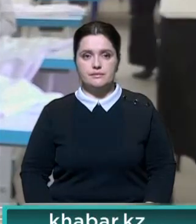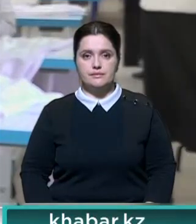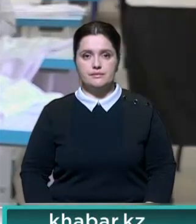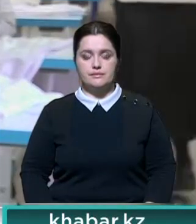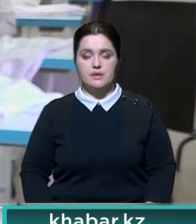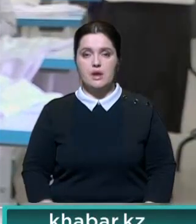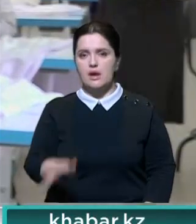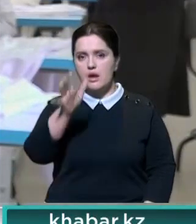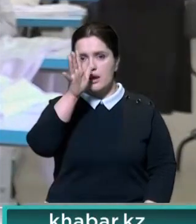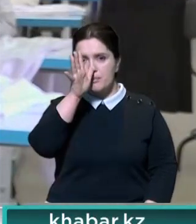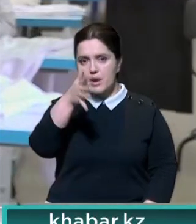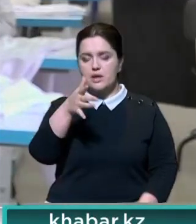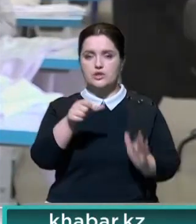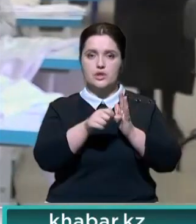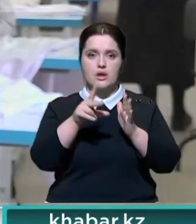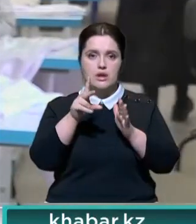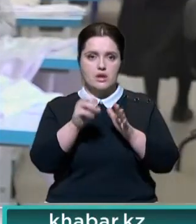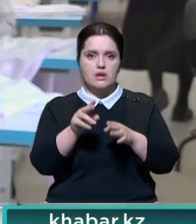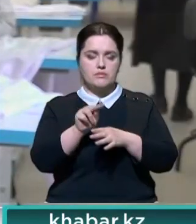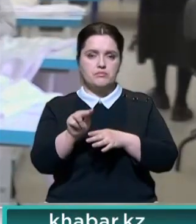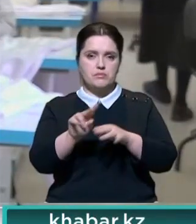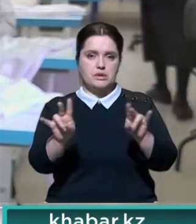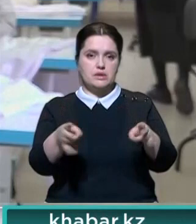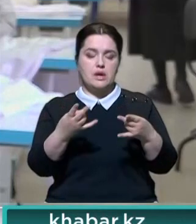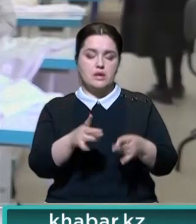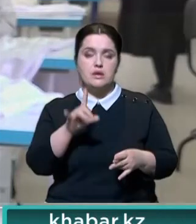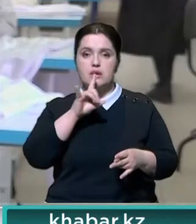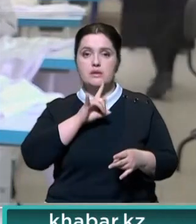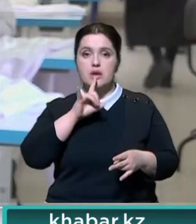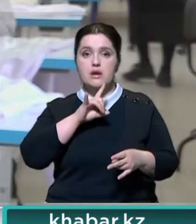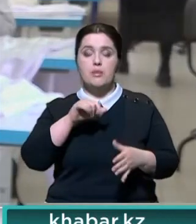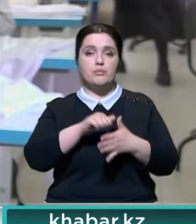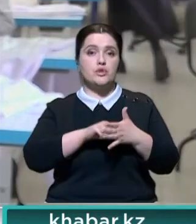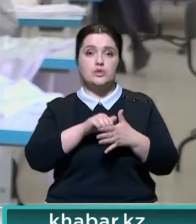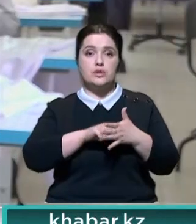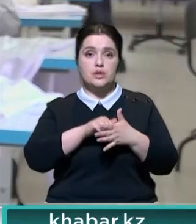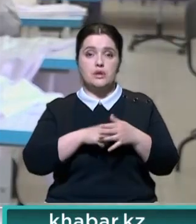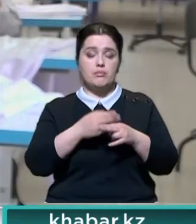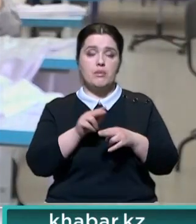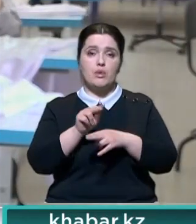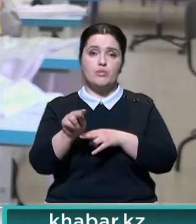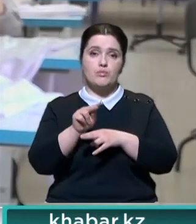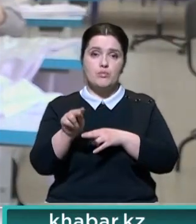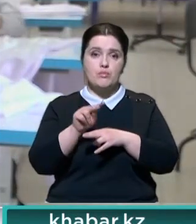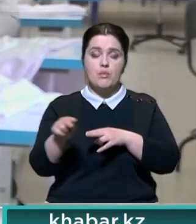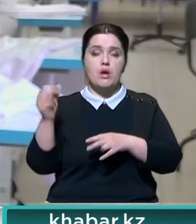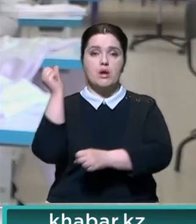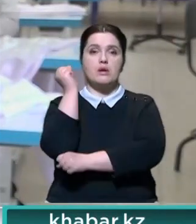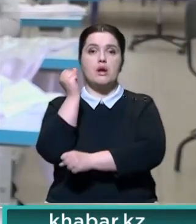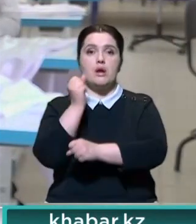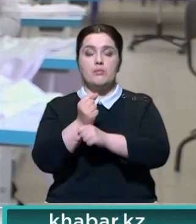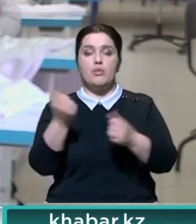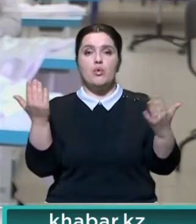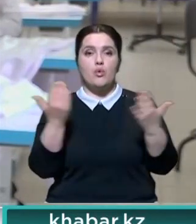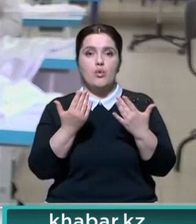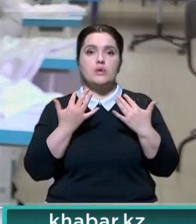Последние 5-6 лет мы полностью прекратили подготовку кадров по нефтяным специальностям. Причина в том, что мы проводим обучение персонала, исходя из того, какие профессии